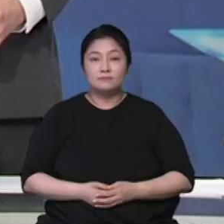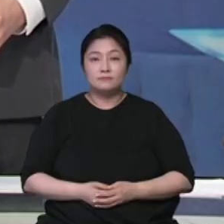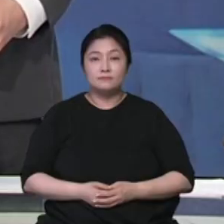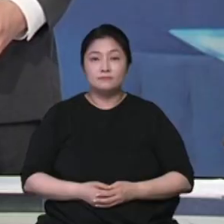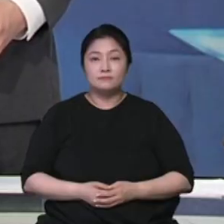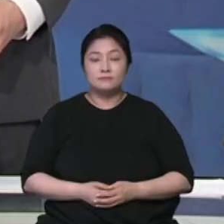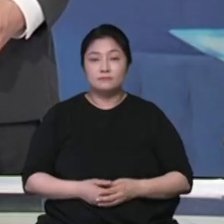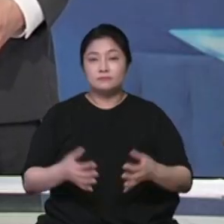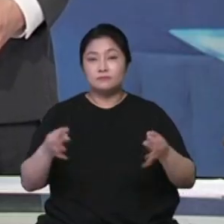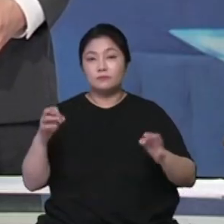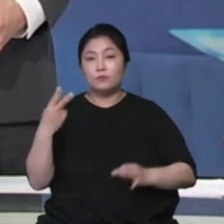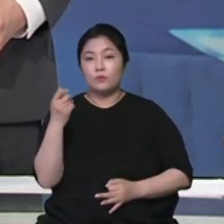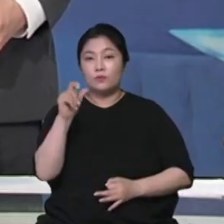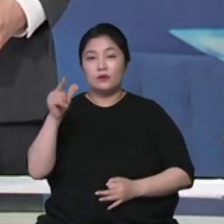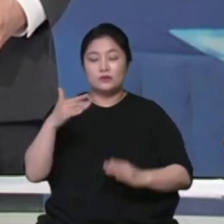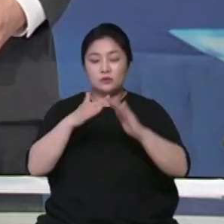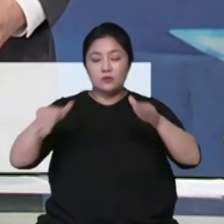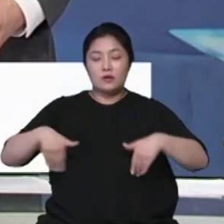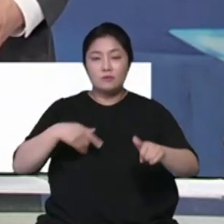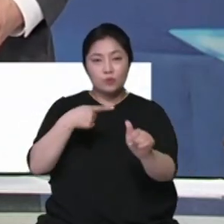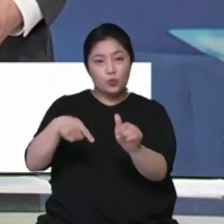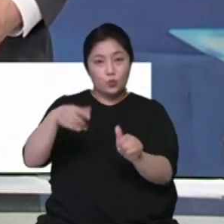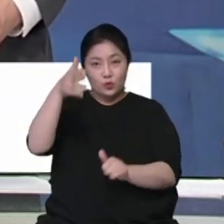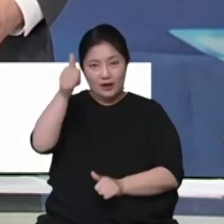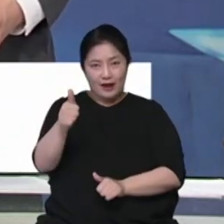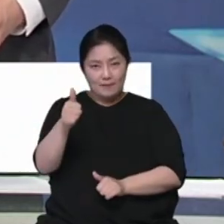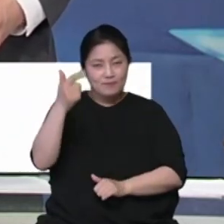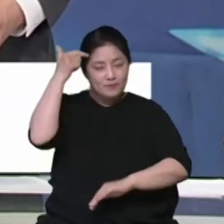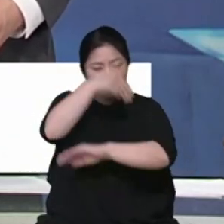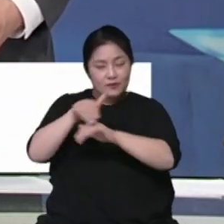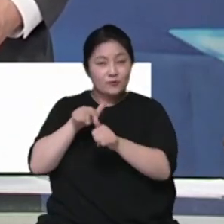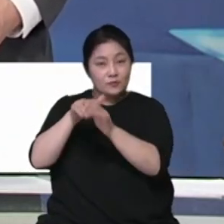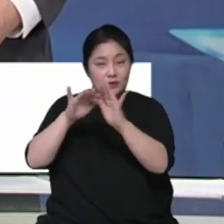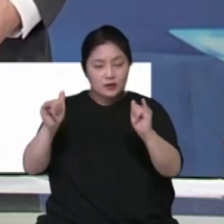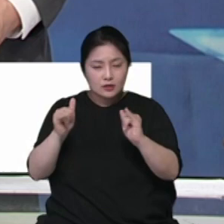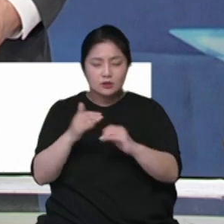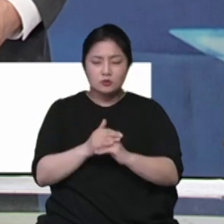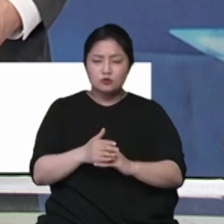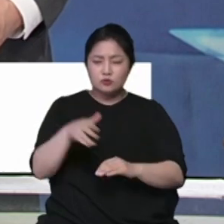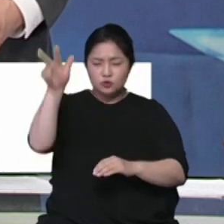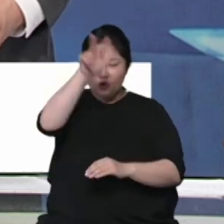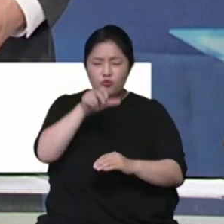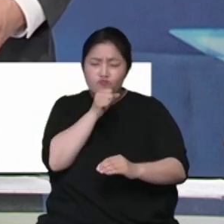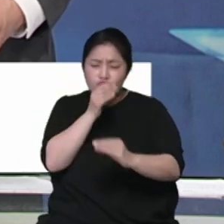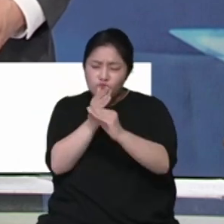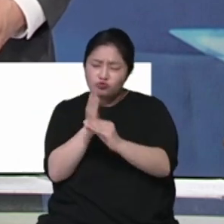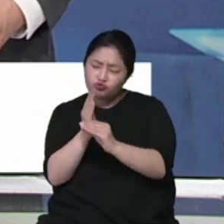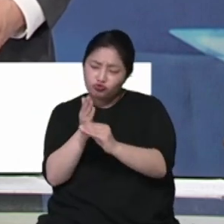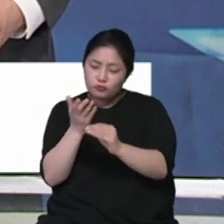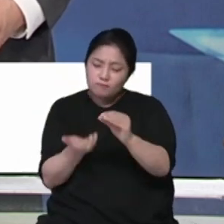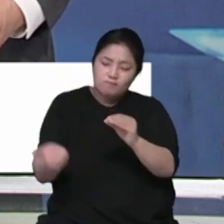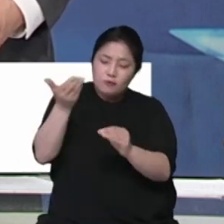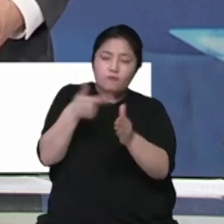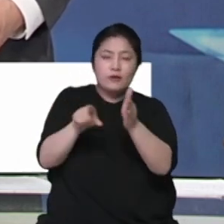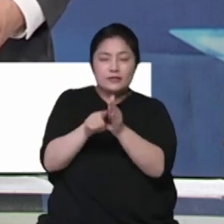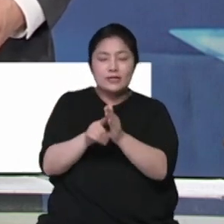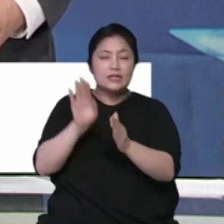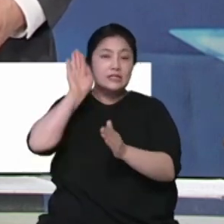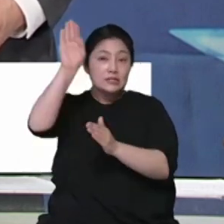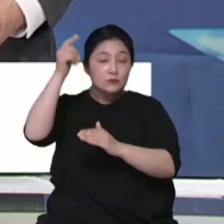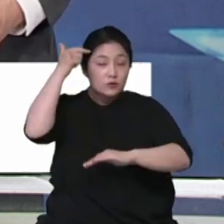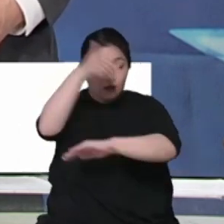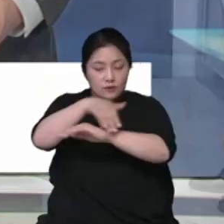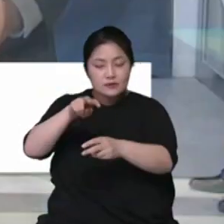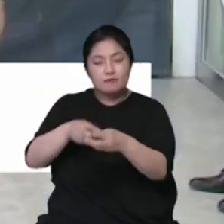공약했습니다. 김동환 전라남도 교육감 예비후보가 수능 성적의 중위권 회복을 위해 권역별 진로진학센터 설치를